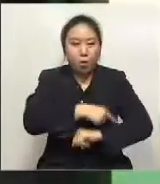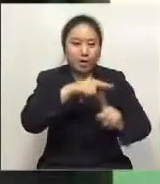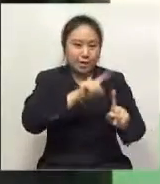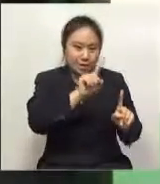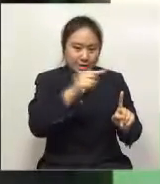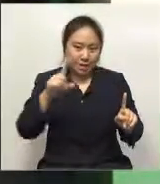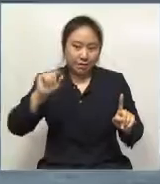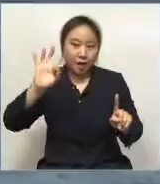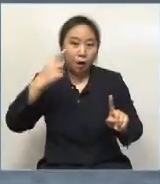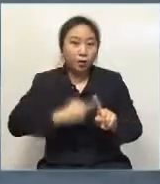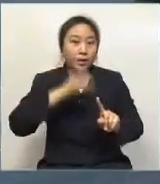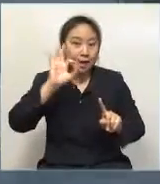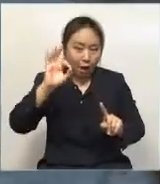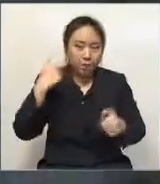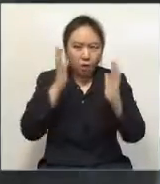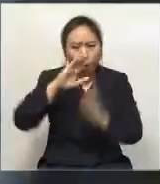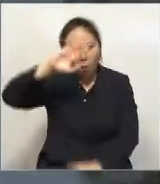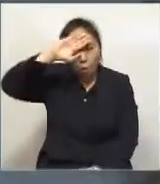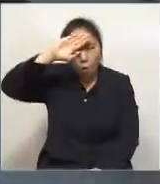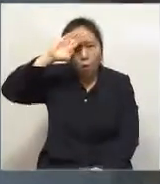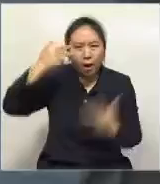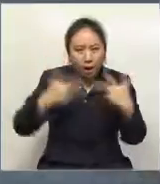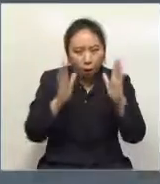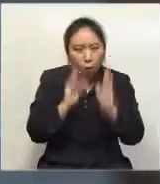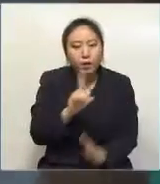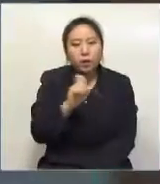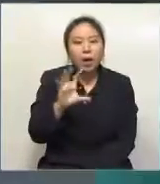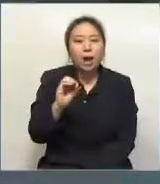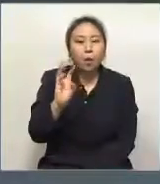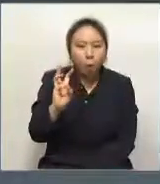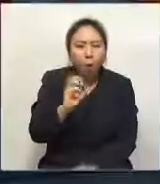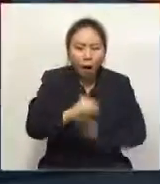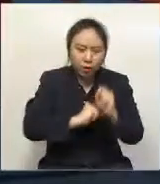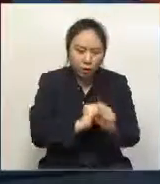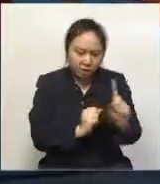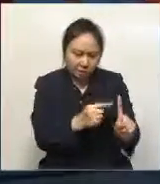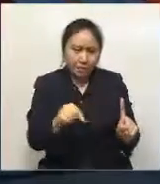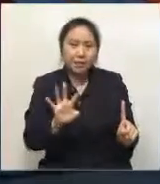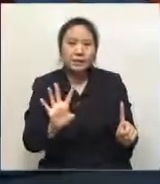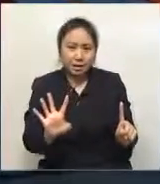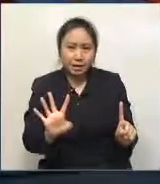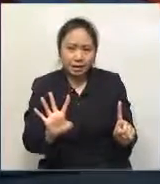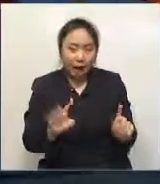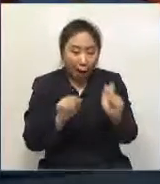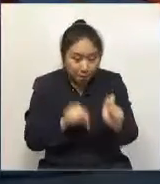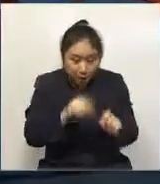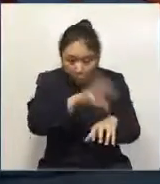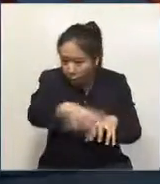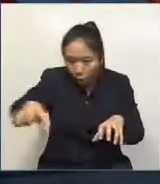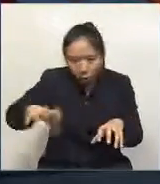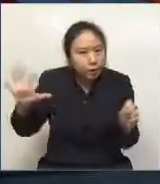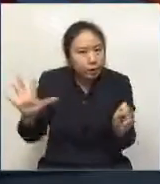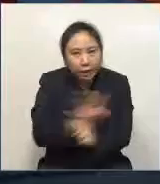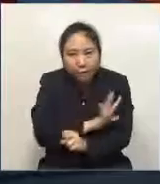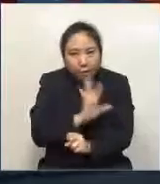ายนที่ผ่านมามีผู้ป่วยแล้ว156คนนะคะส่วนใหญ่อยู่ในกลุ่มอายุ 1-4 ปีครอบคลุมทุกอำเภอของยะล